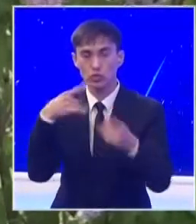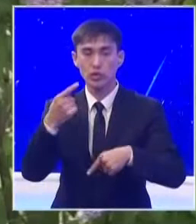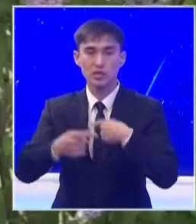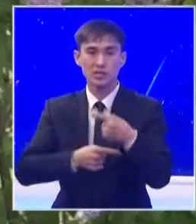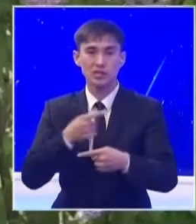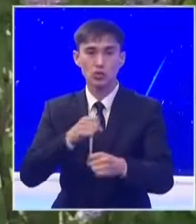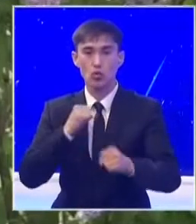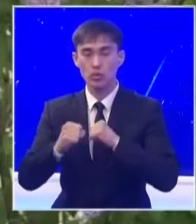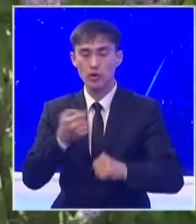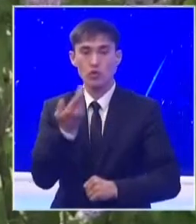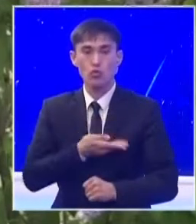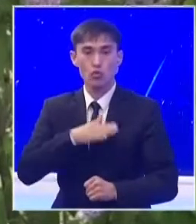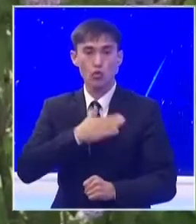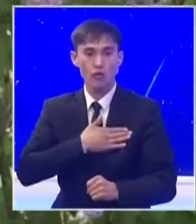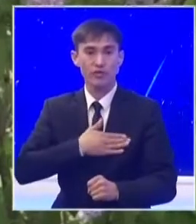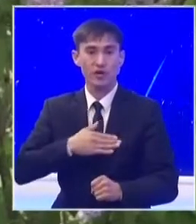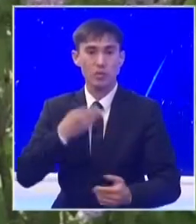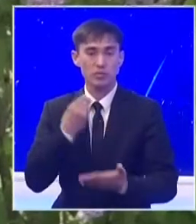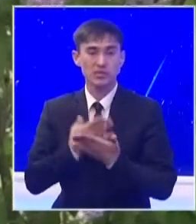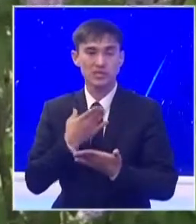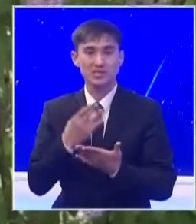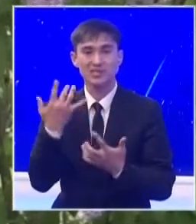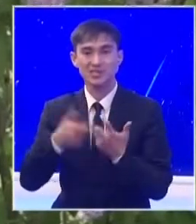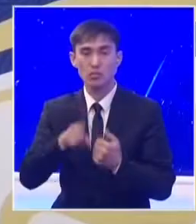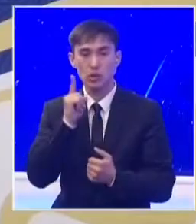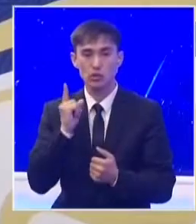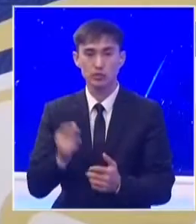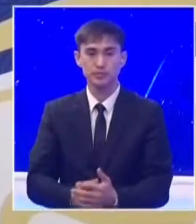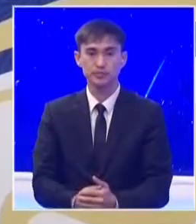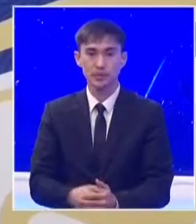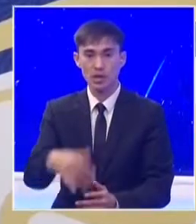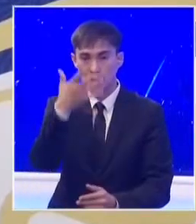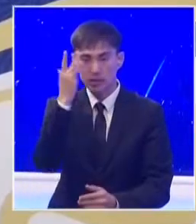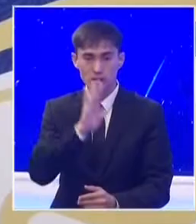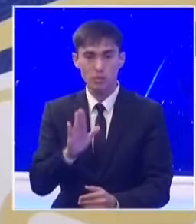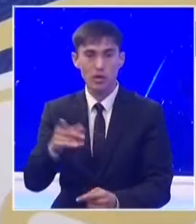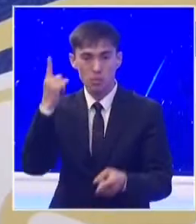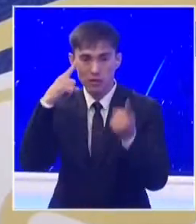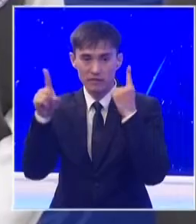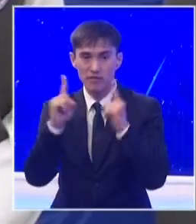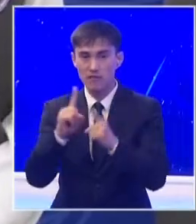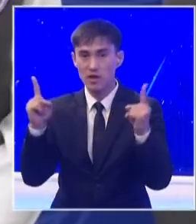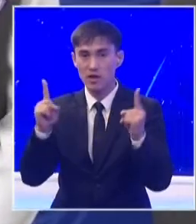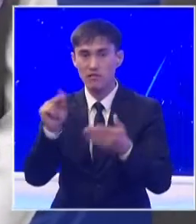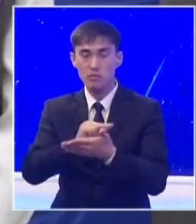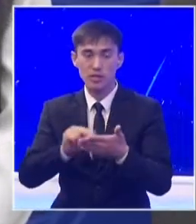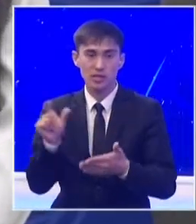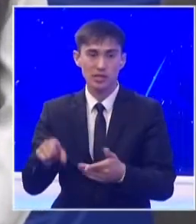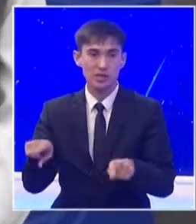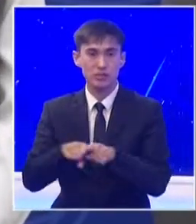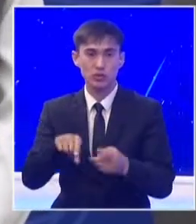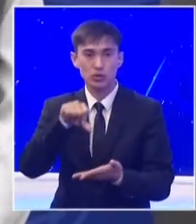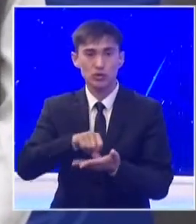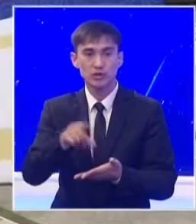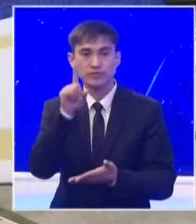и укрепления духовных и моральных ценностей среди молодежи не забыли о произведение великого писателя так присутствующие